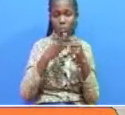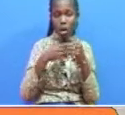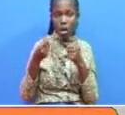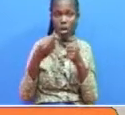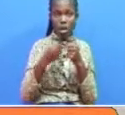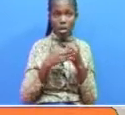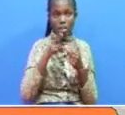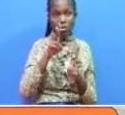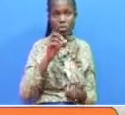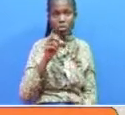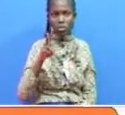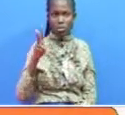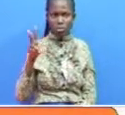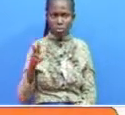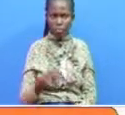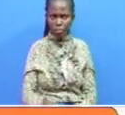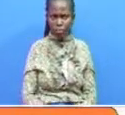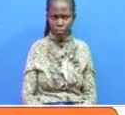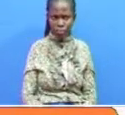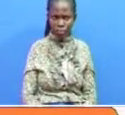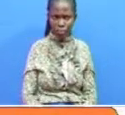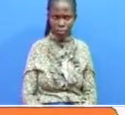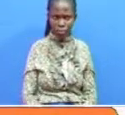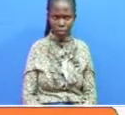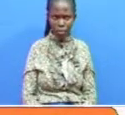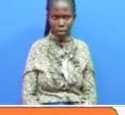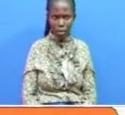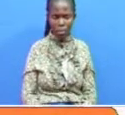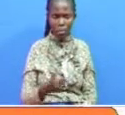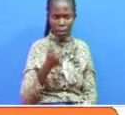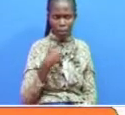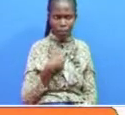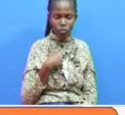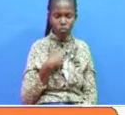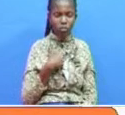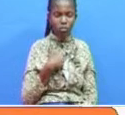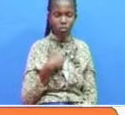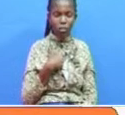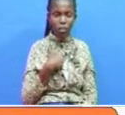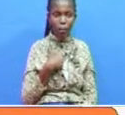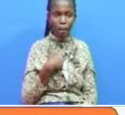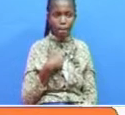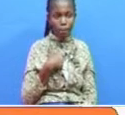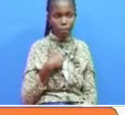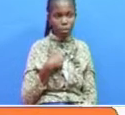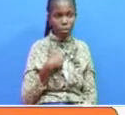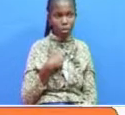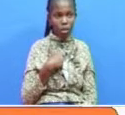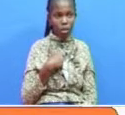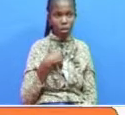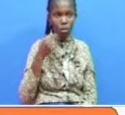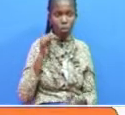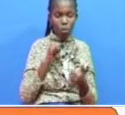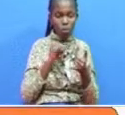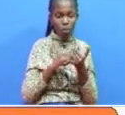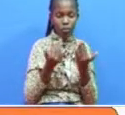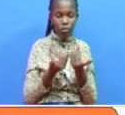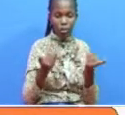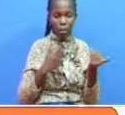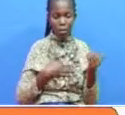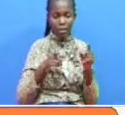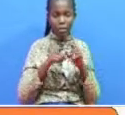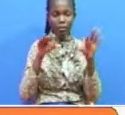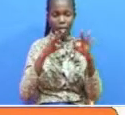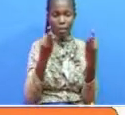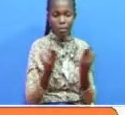kenda mamo iwanana. Kwa niaba yangu. Kwa niaba ya bibi yangu, watoto wangu na familia